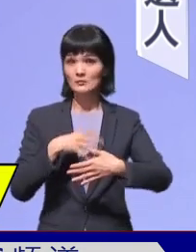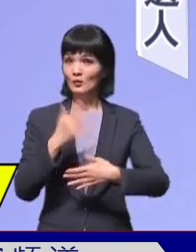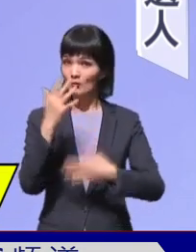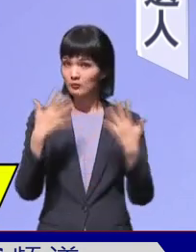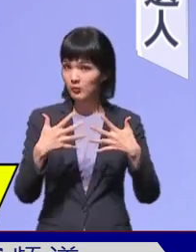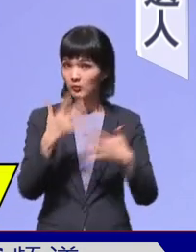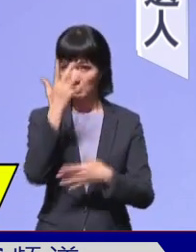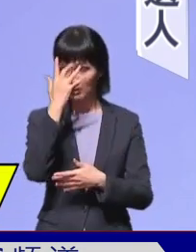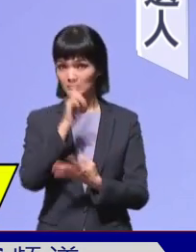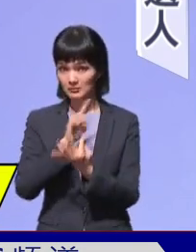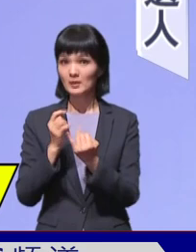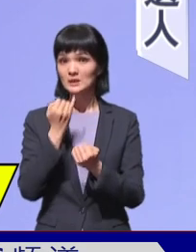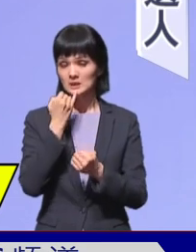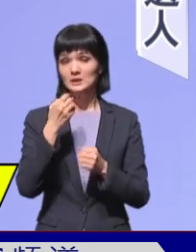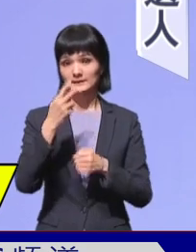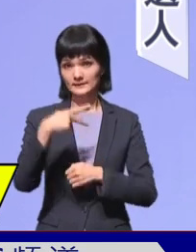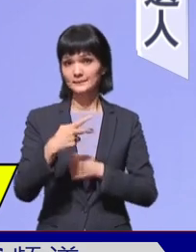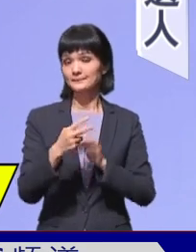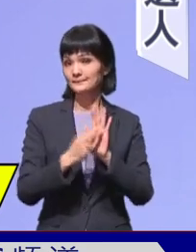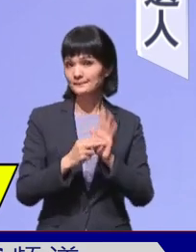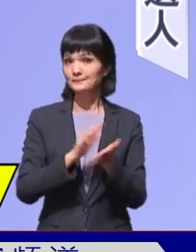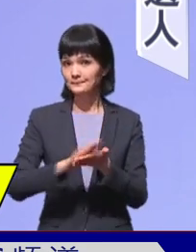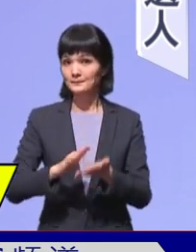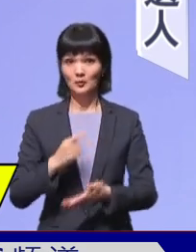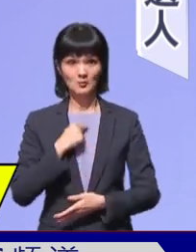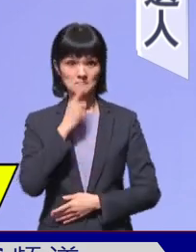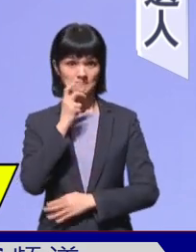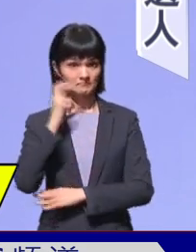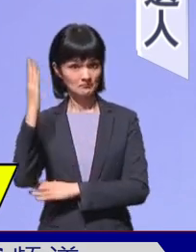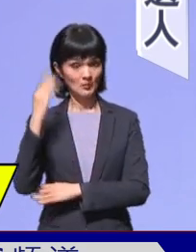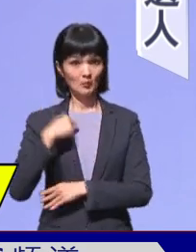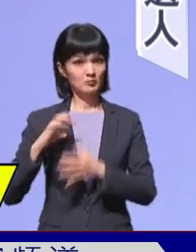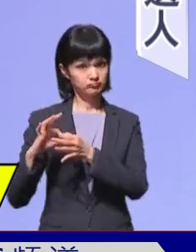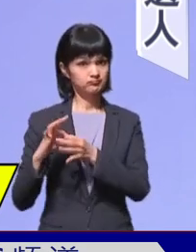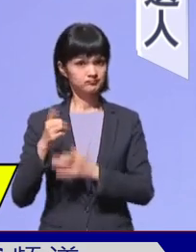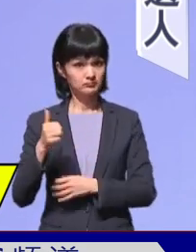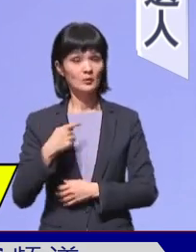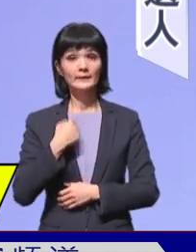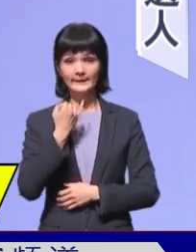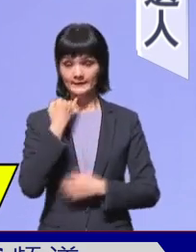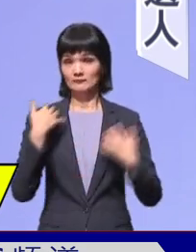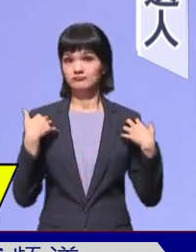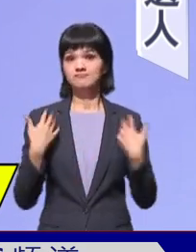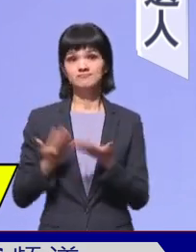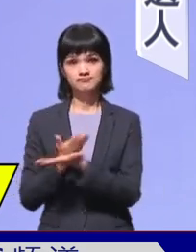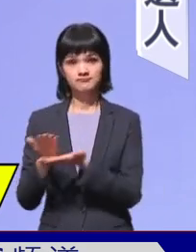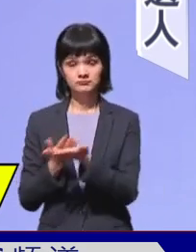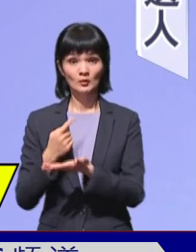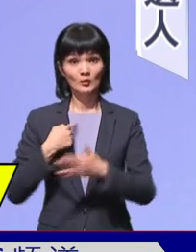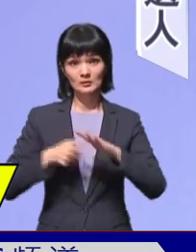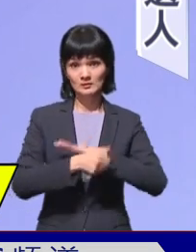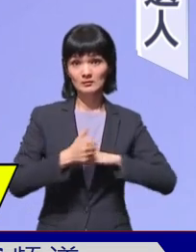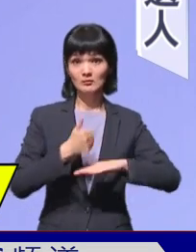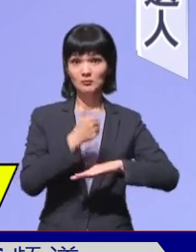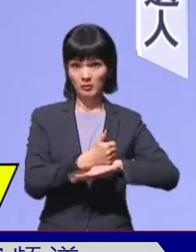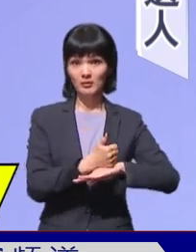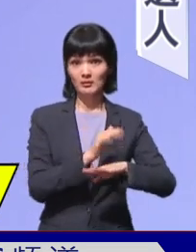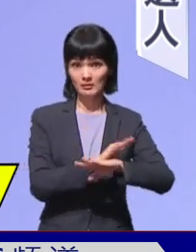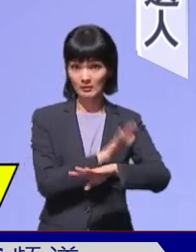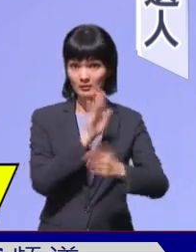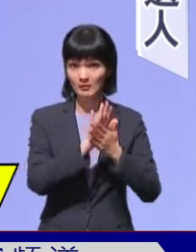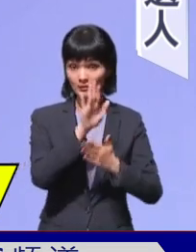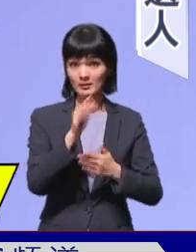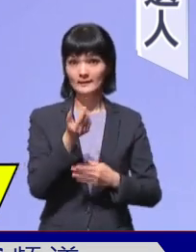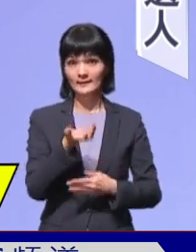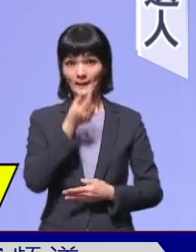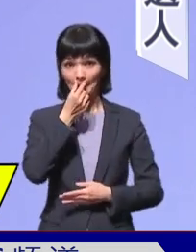题期待解决。我跟中央的关系最好，我最可以跟大家来沟通。我进到市府以后，刚才蒋万安先生